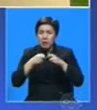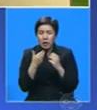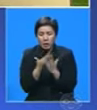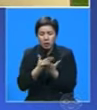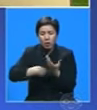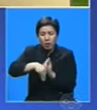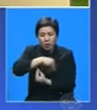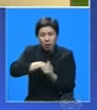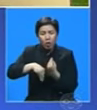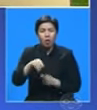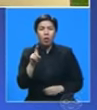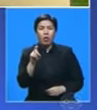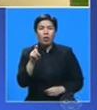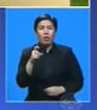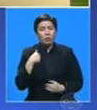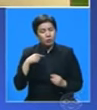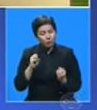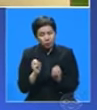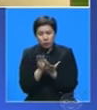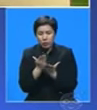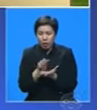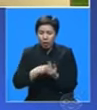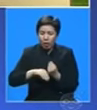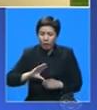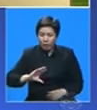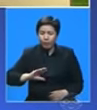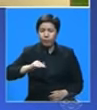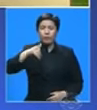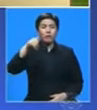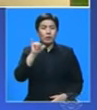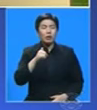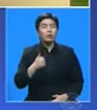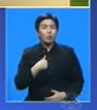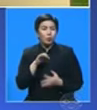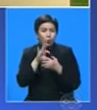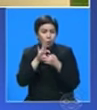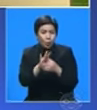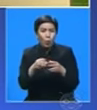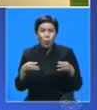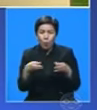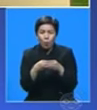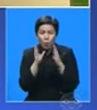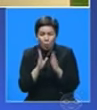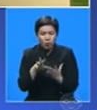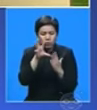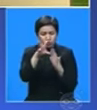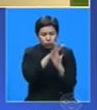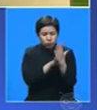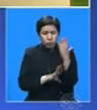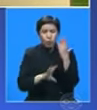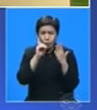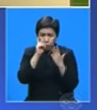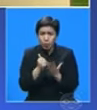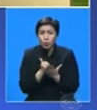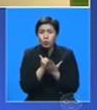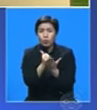ให้การฟื้นตัวของเศรษฐกิจนั้นยังไม่ส่งผลต่อเขาเหล่านั้นมากนักผมจะมีความห่วงใยประชาชนกลุ่มดังกล่าวนะครับทุกคนต้องช่วยกันหาม